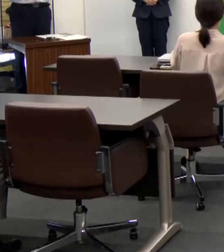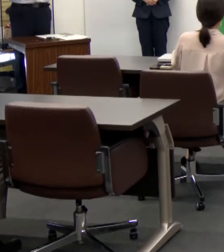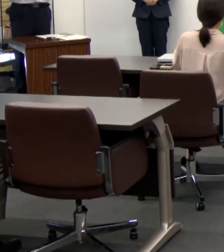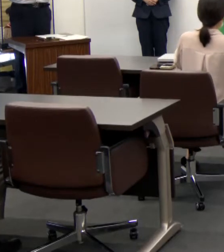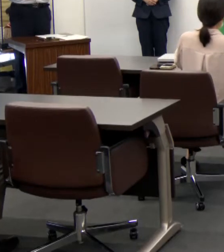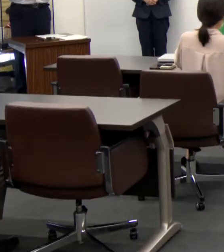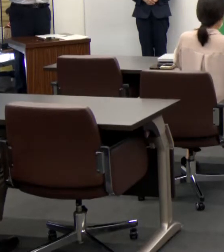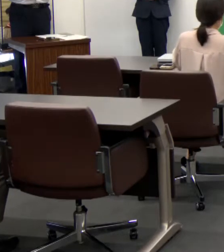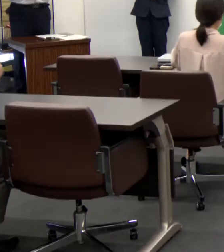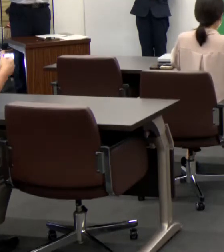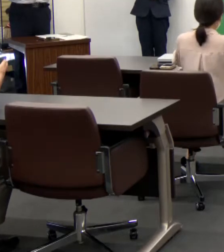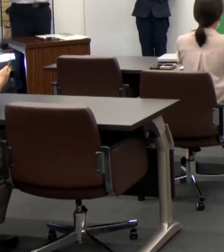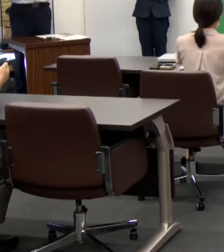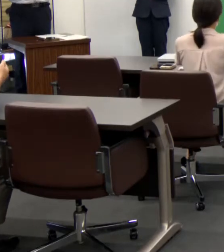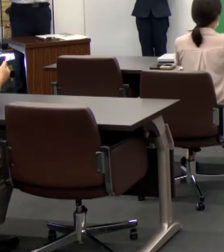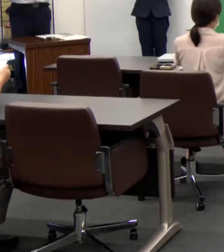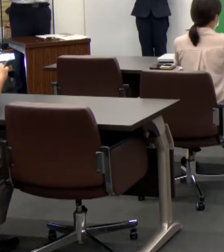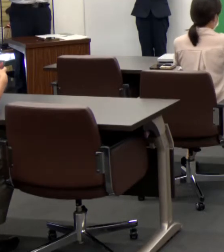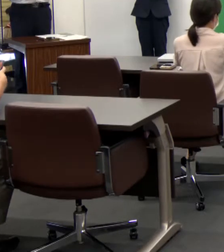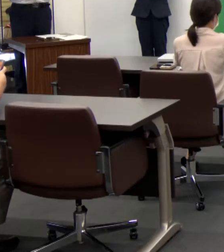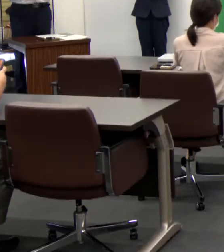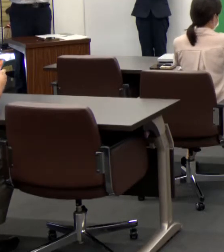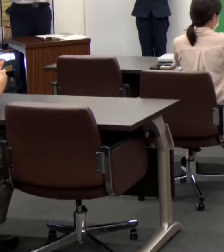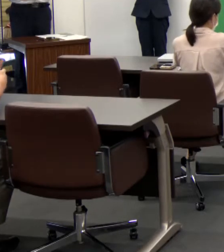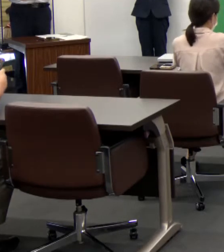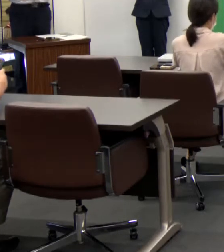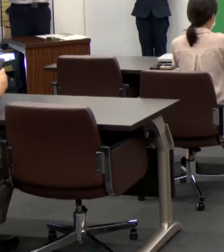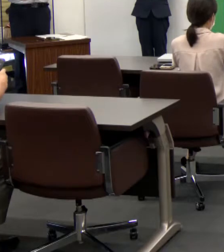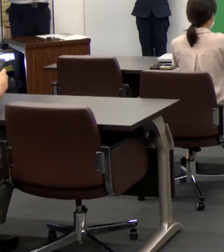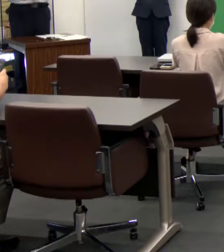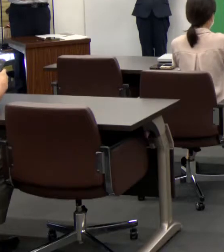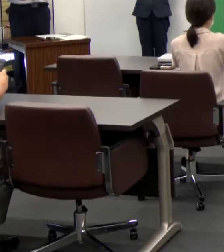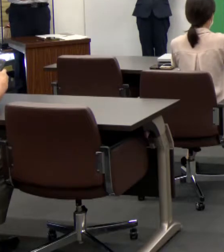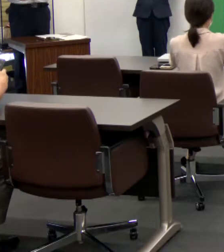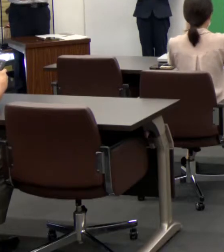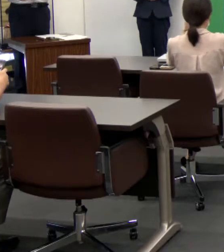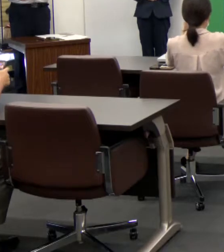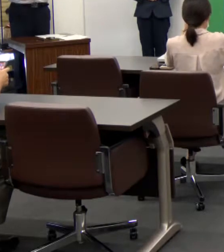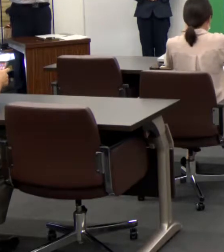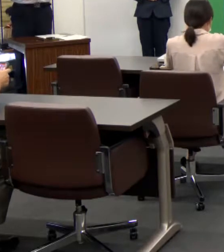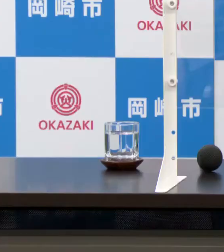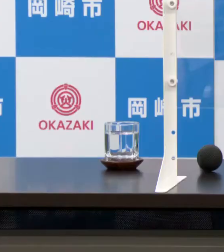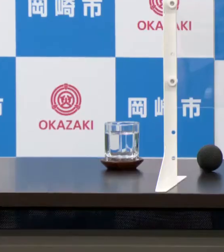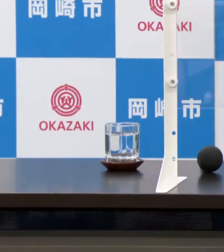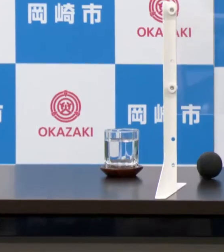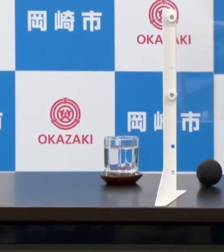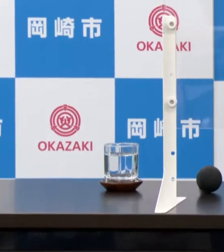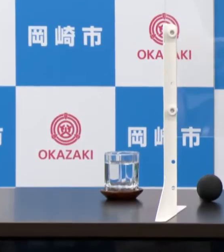それは経験になりましたのでただいまから市長定例会見を始めさせていたやっています